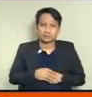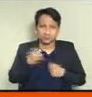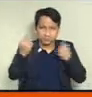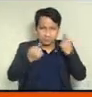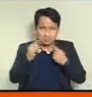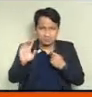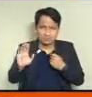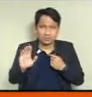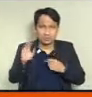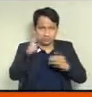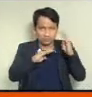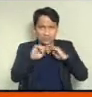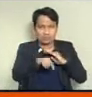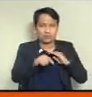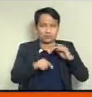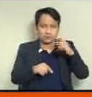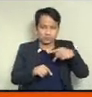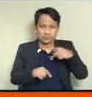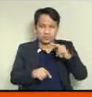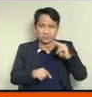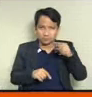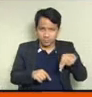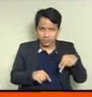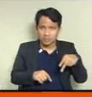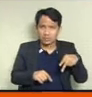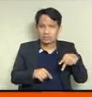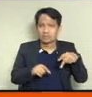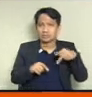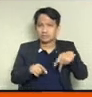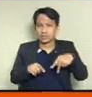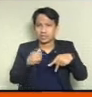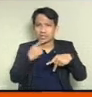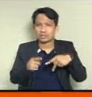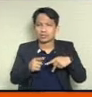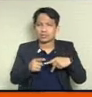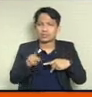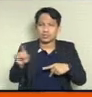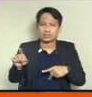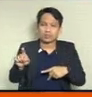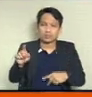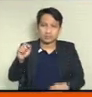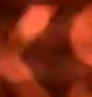concerned, may problema ang PNP, kaya si DL yung sekretaryahan niyo muna.